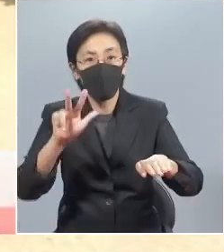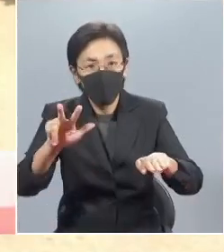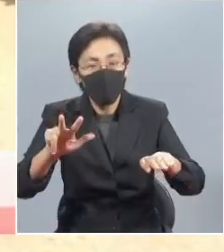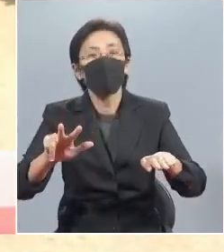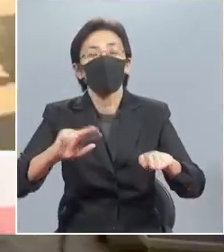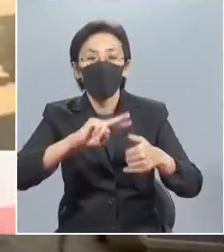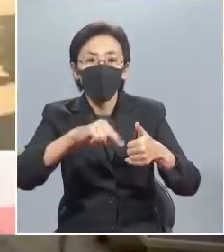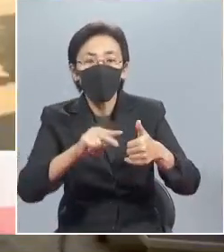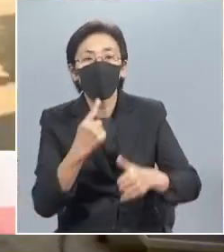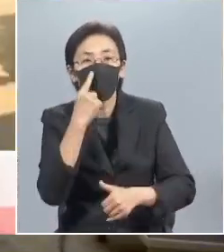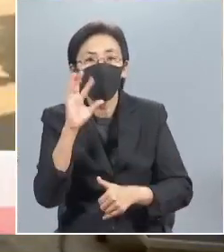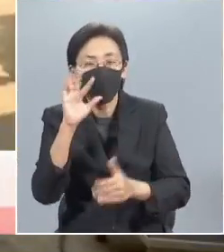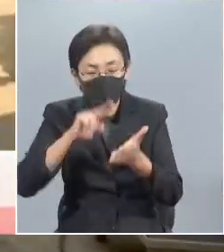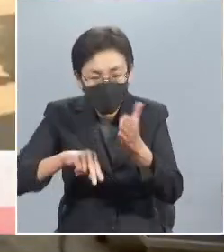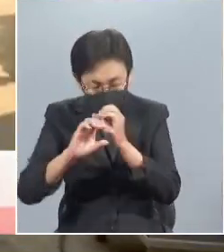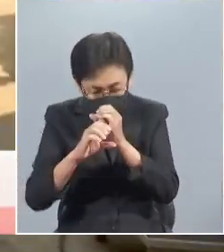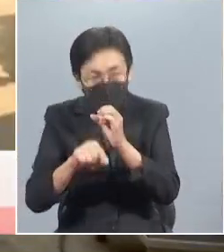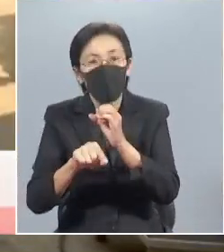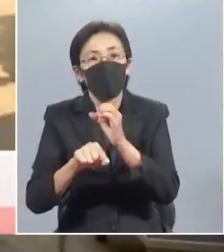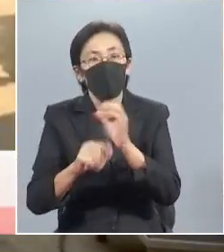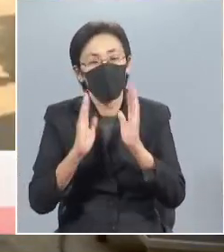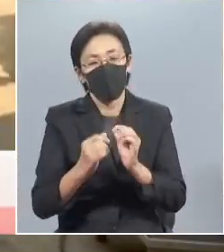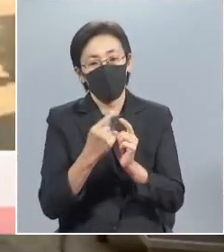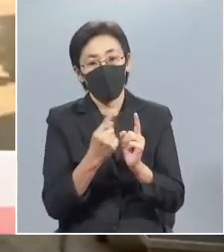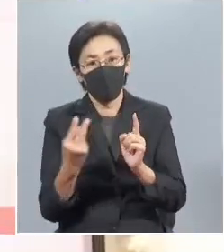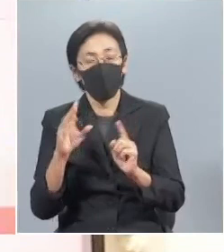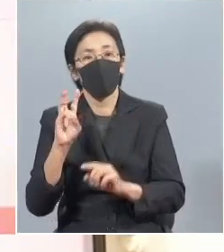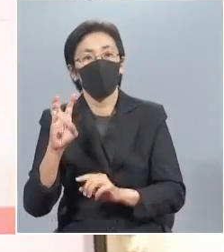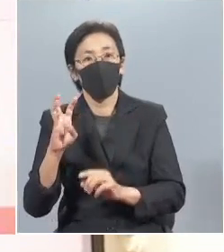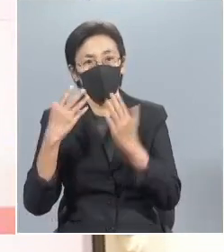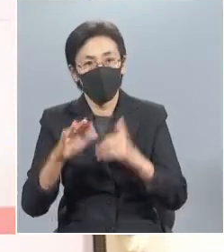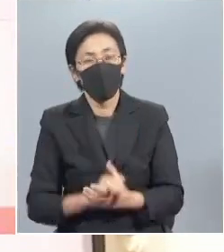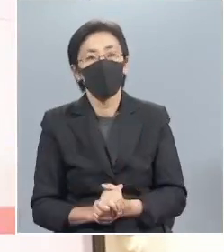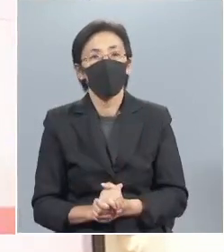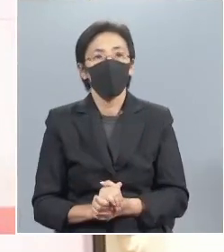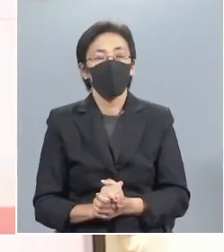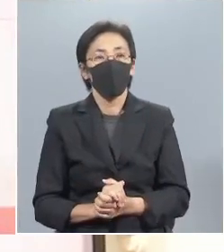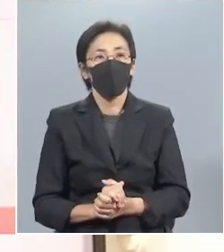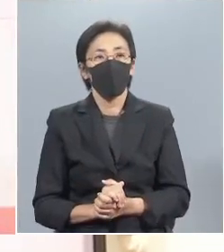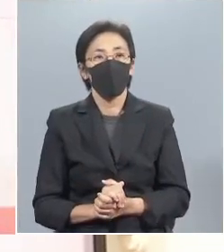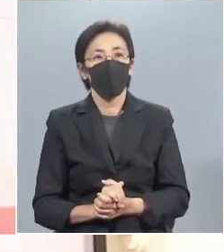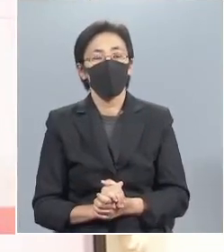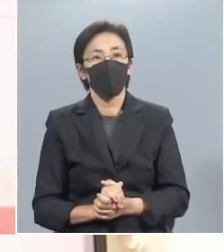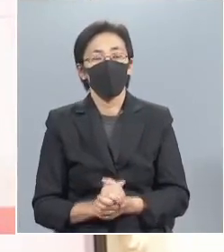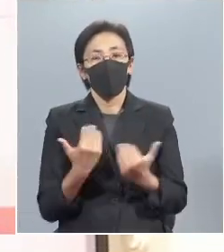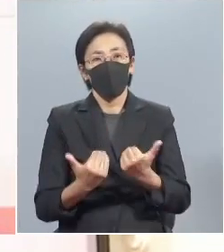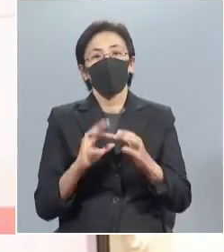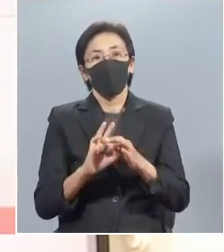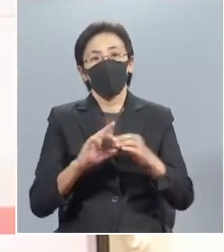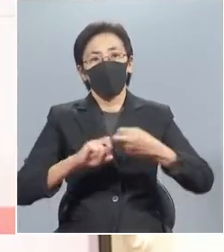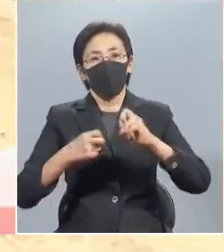นี้ก็รับบัตรคิวไปแล้วทั้งหมด 600คนนะก็คือก็เรียกว่าเป็นคาสเตอร์ที่น่าเป็นห่วง